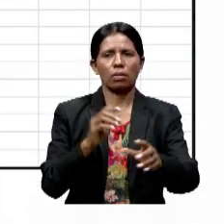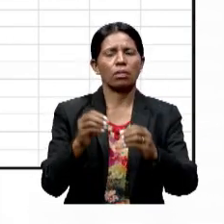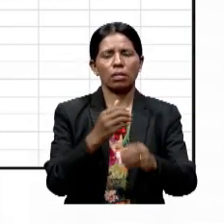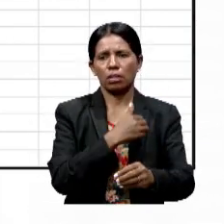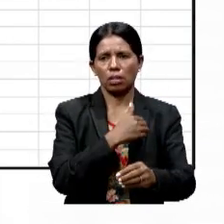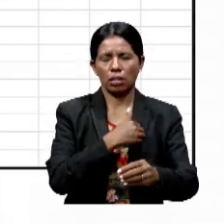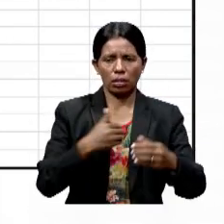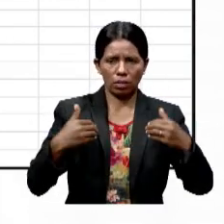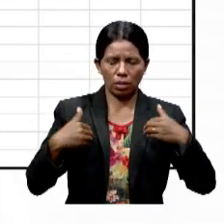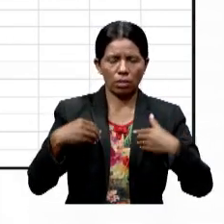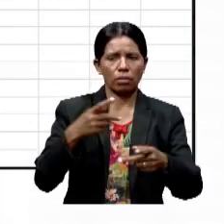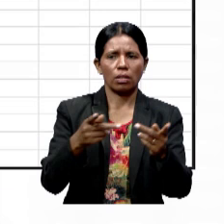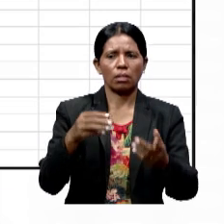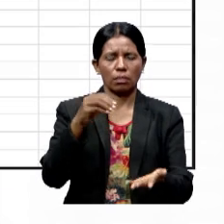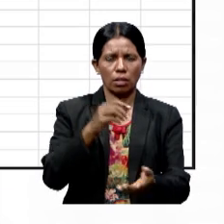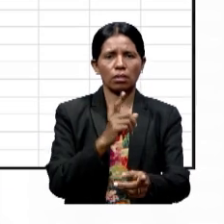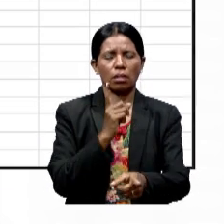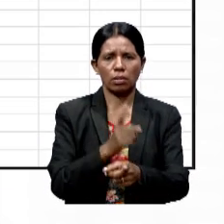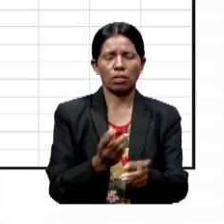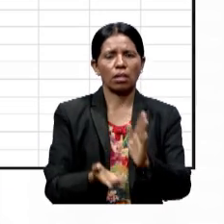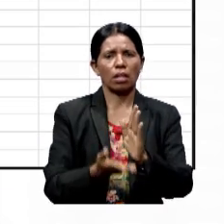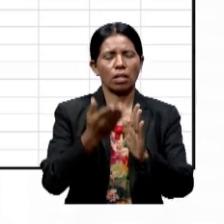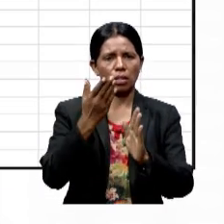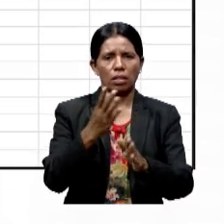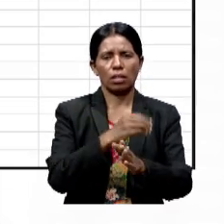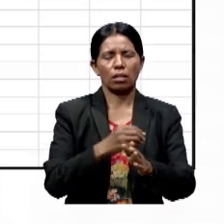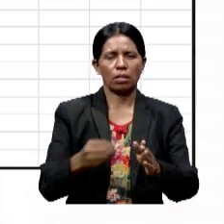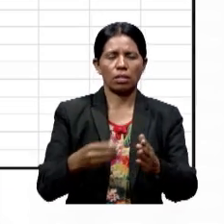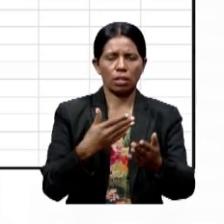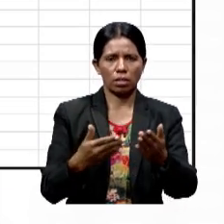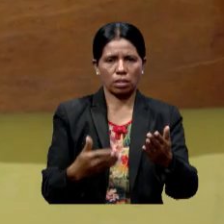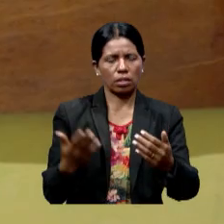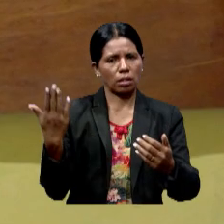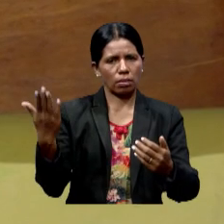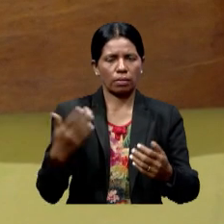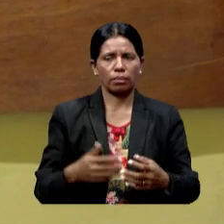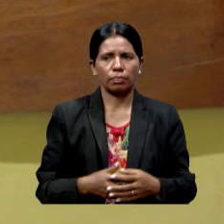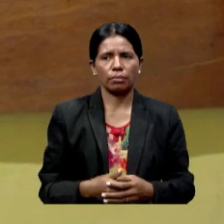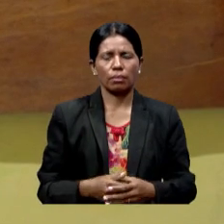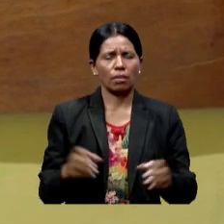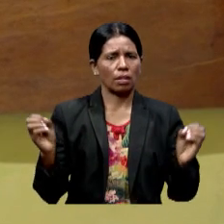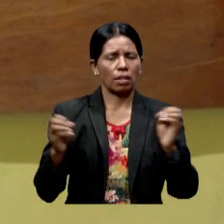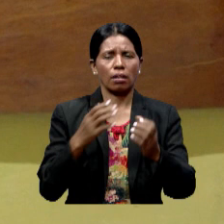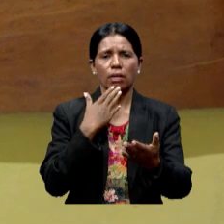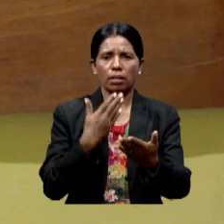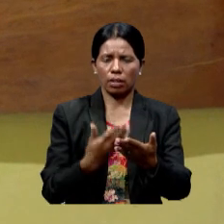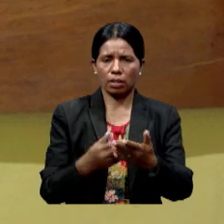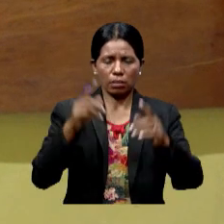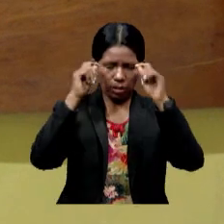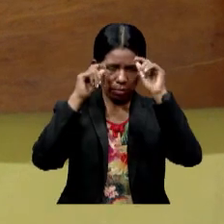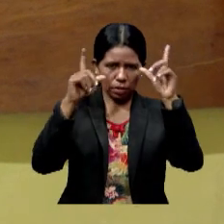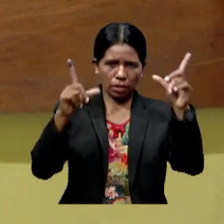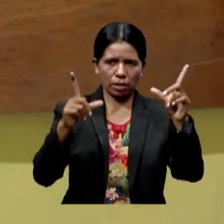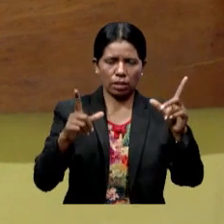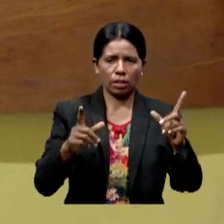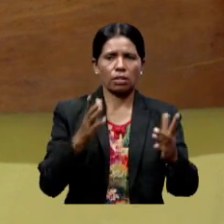kia investimento ne be natong hodi hasai produsaun ba produtu hirakne. Sela ya vantazen ba Timor Leste